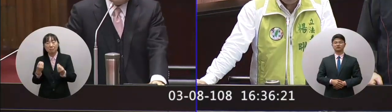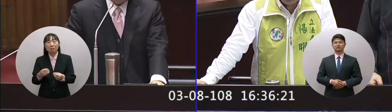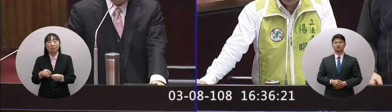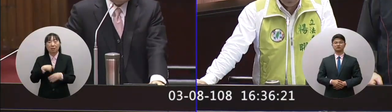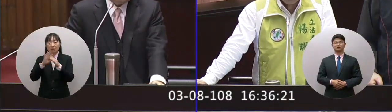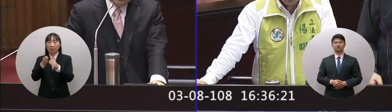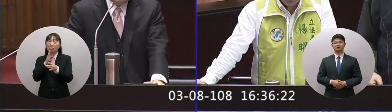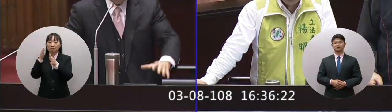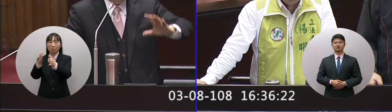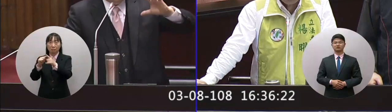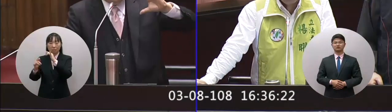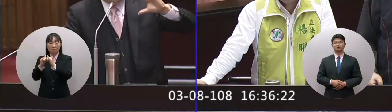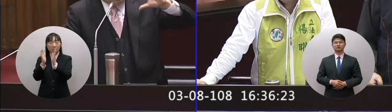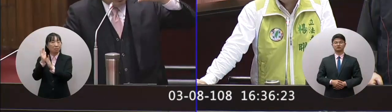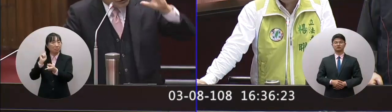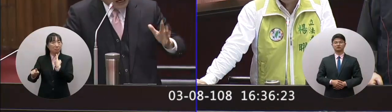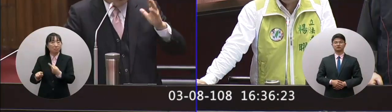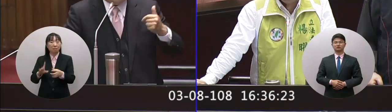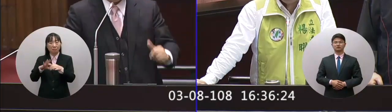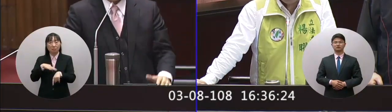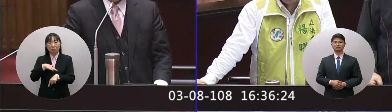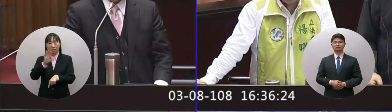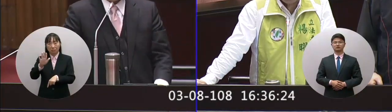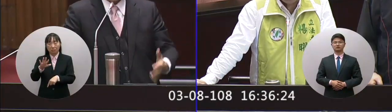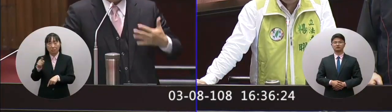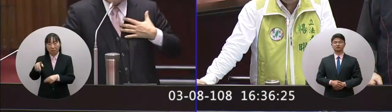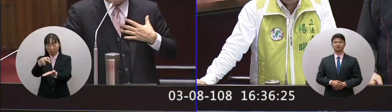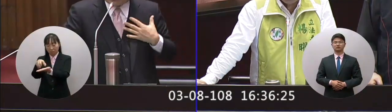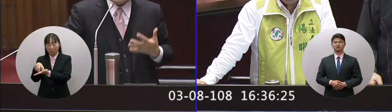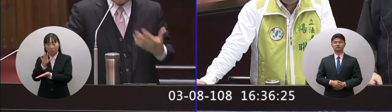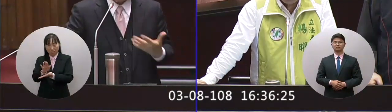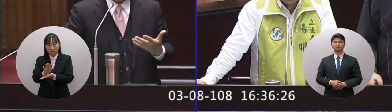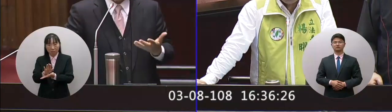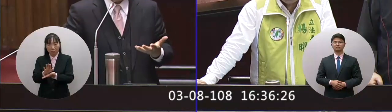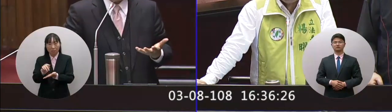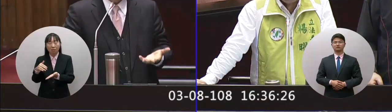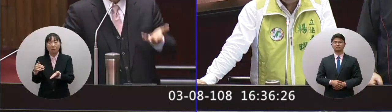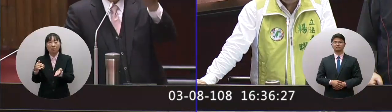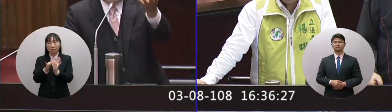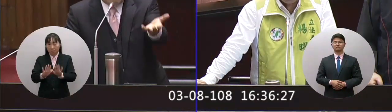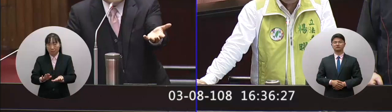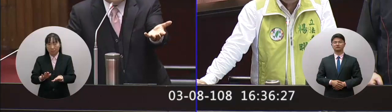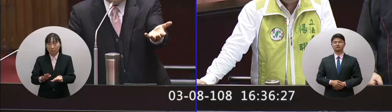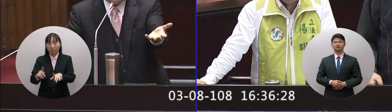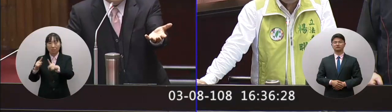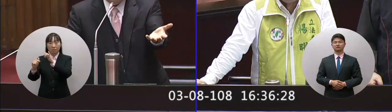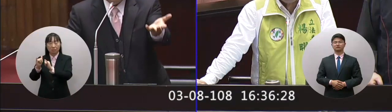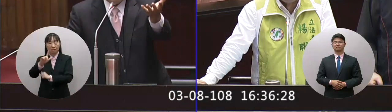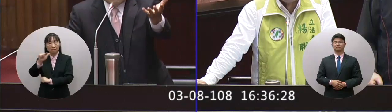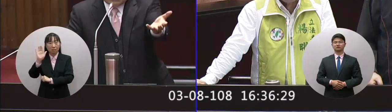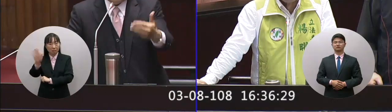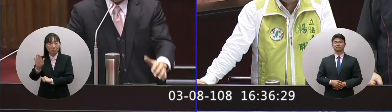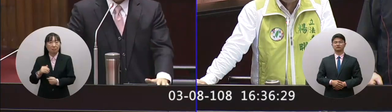不对不合理的，所以如果有相关检具，我都觉得时代走到这里了，老百姓的东